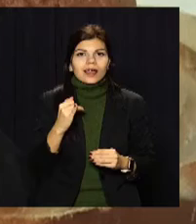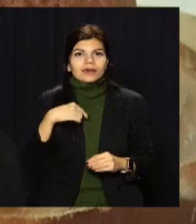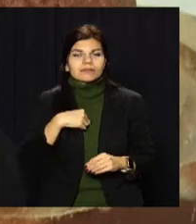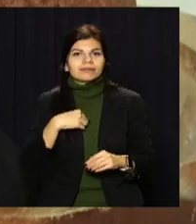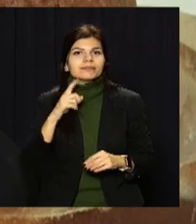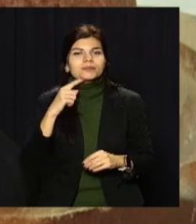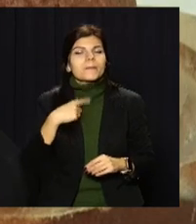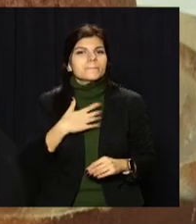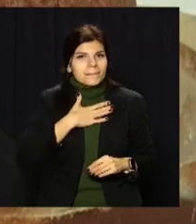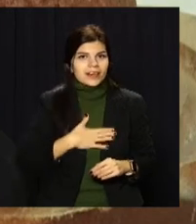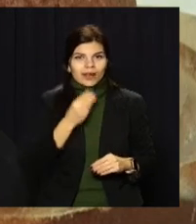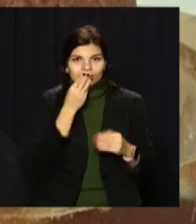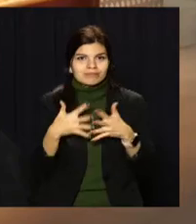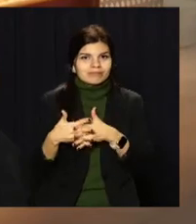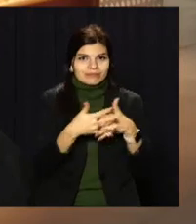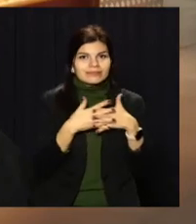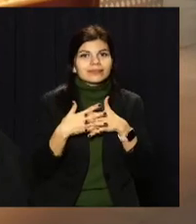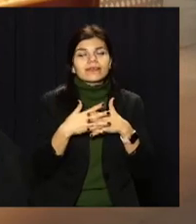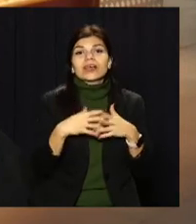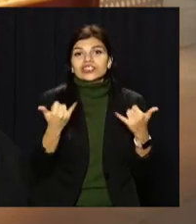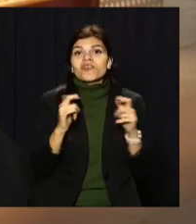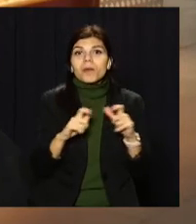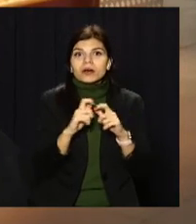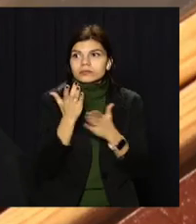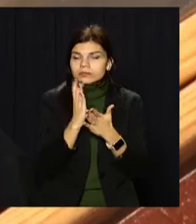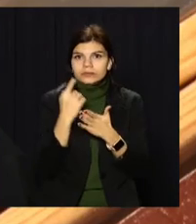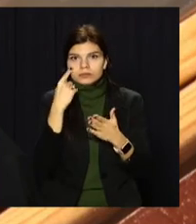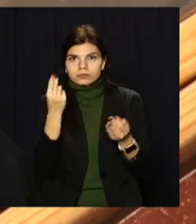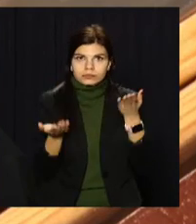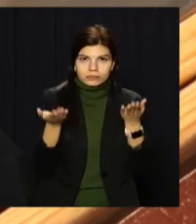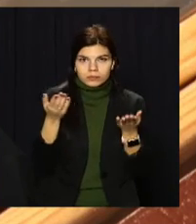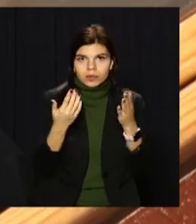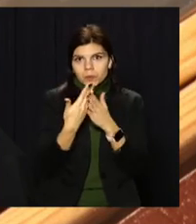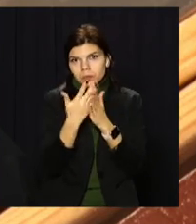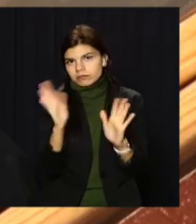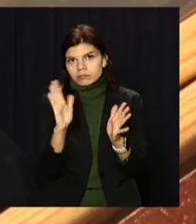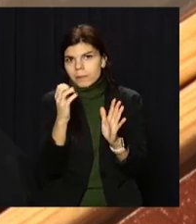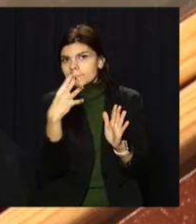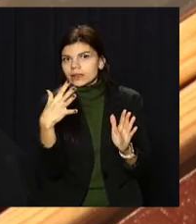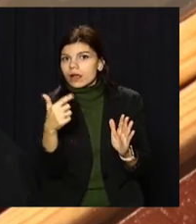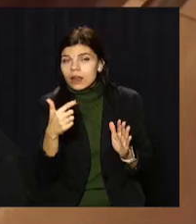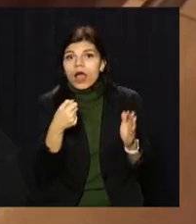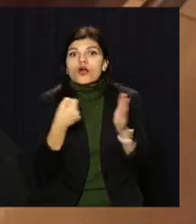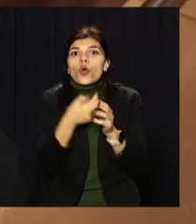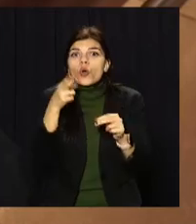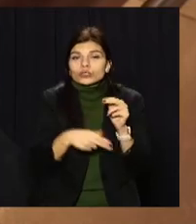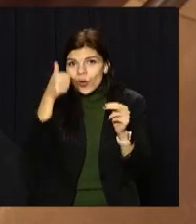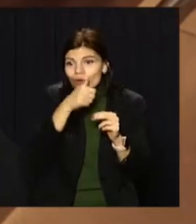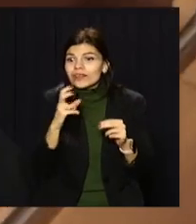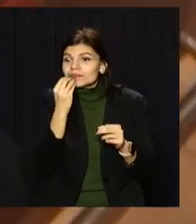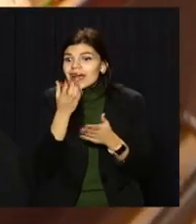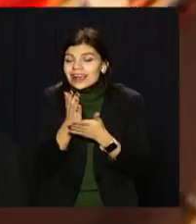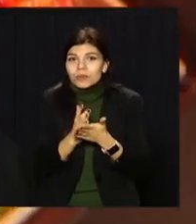гармонійне доповнення будь-якої страви. Зараз у магазинах ціни на нього коливаються в межах 15 гривень. А до кінця року продукт номер один